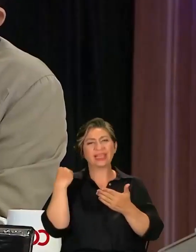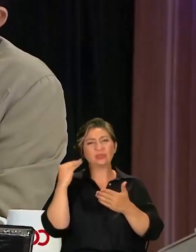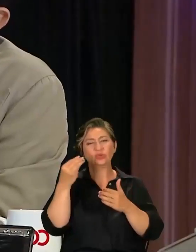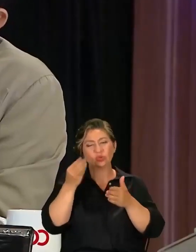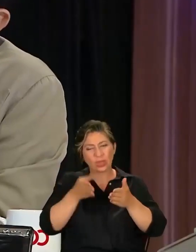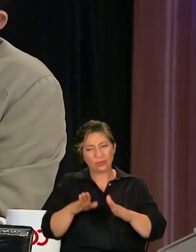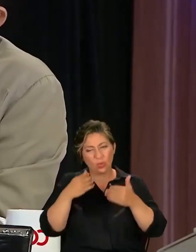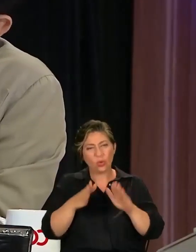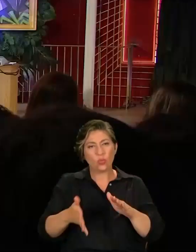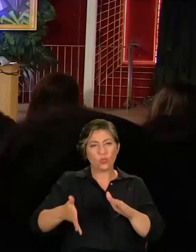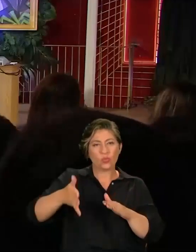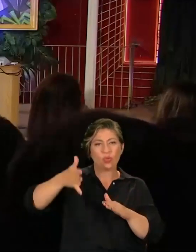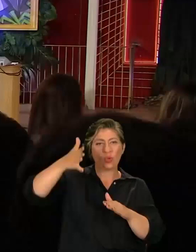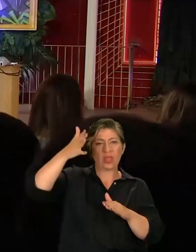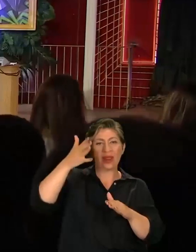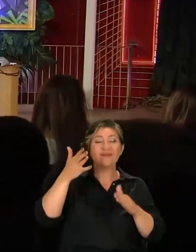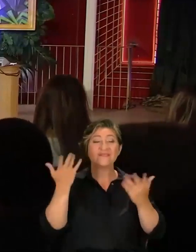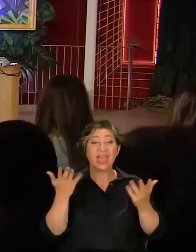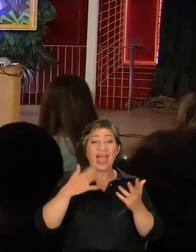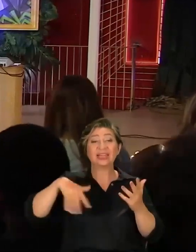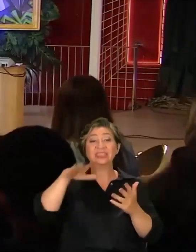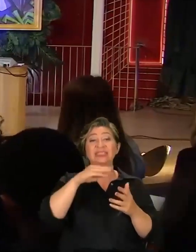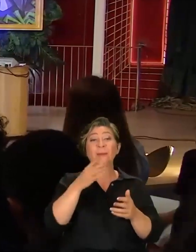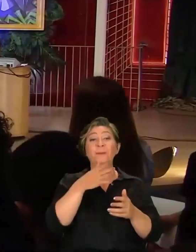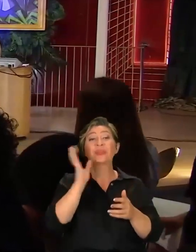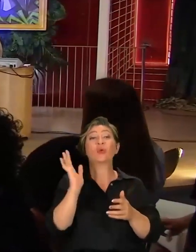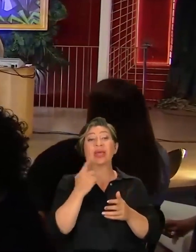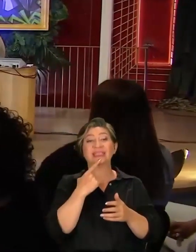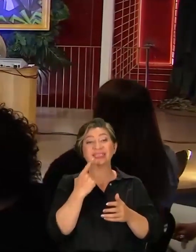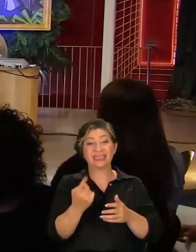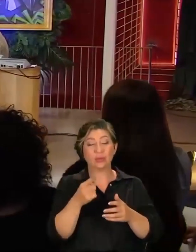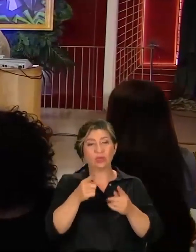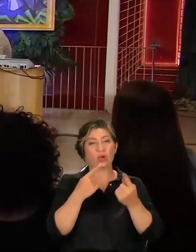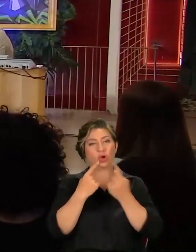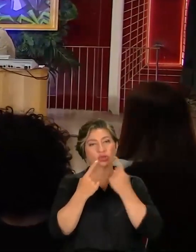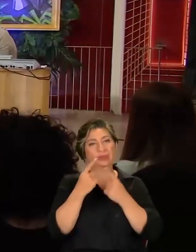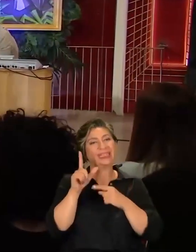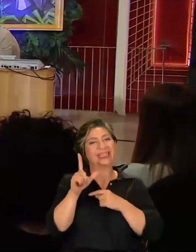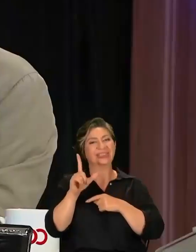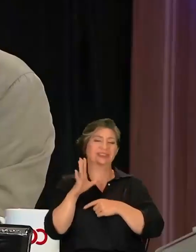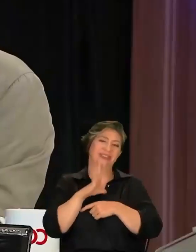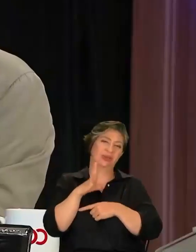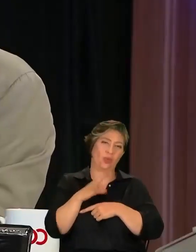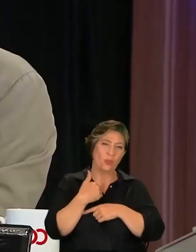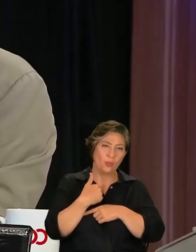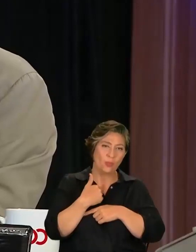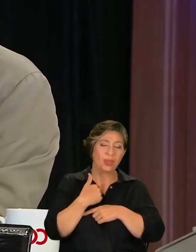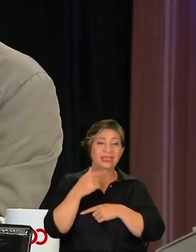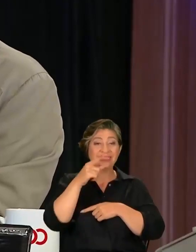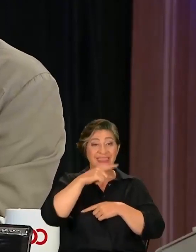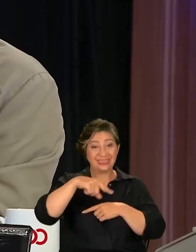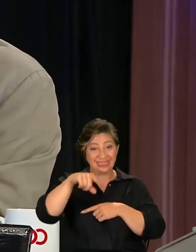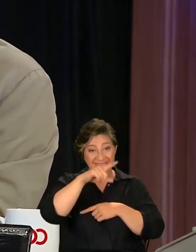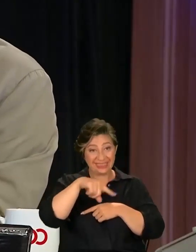çocuklar doğuyor ve büyüyorlar ve her şeyi bilmiyorlar diye bunları konuşmak ihtiyacı hissediyorum.